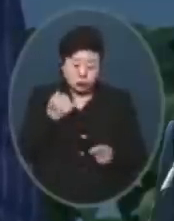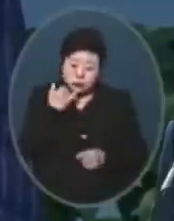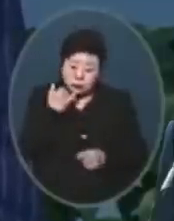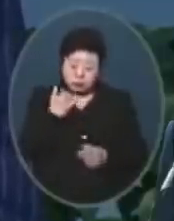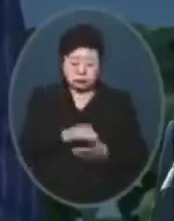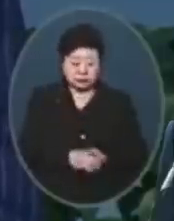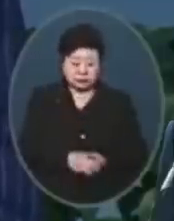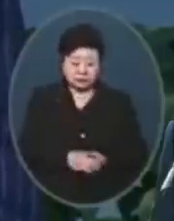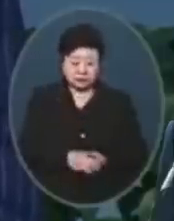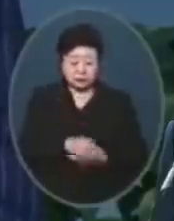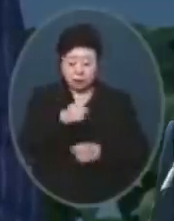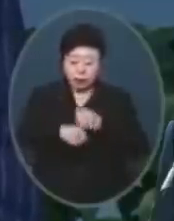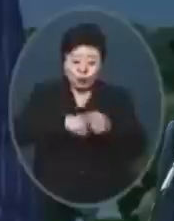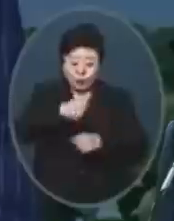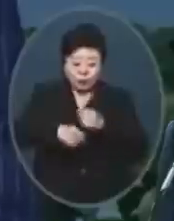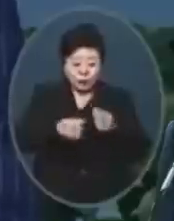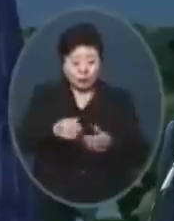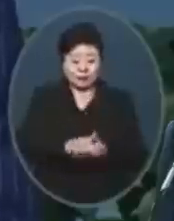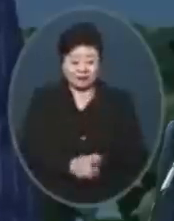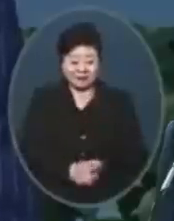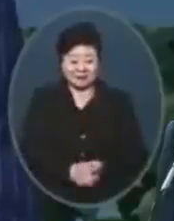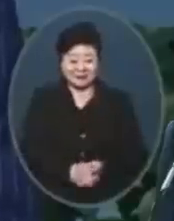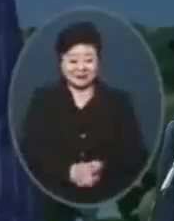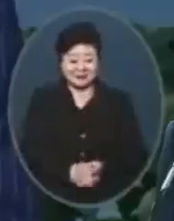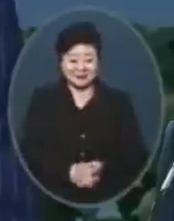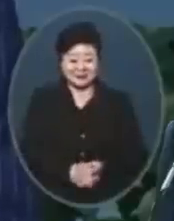좋고 안 해도 나쁘지 않다.